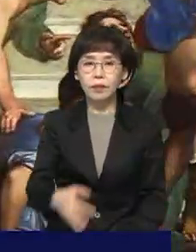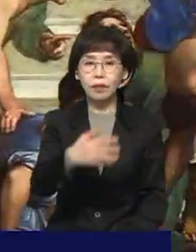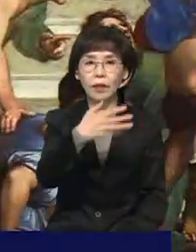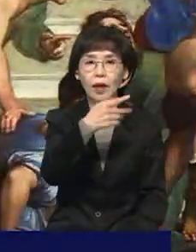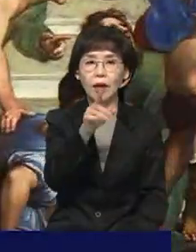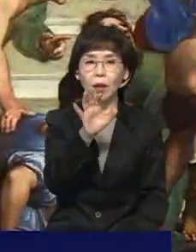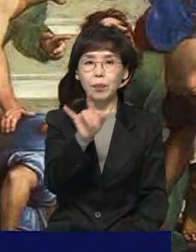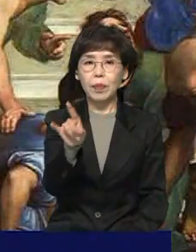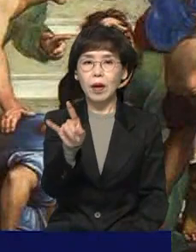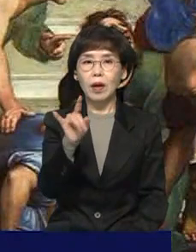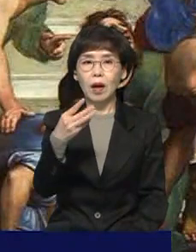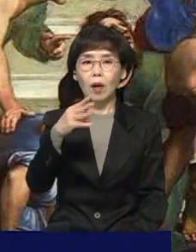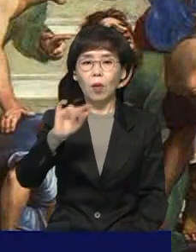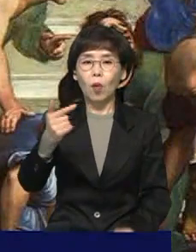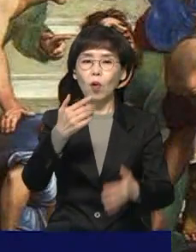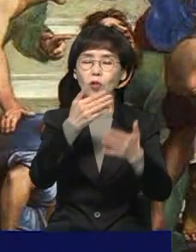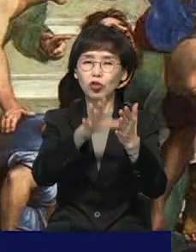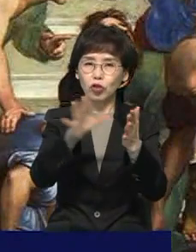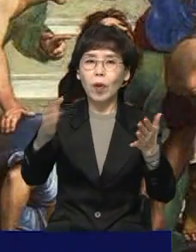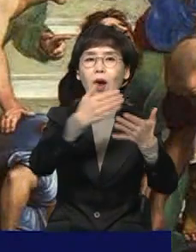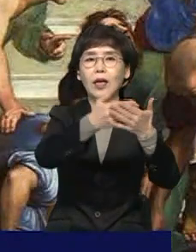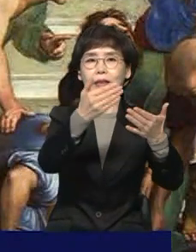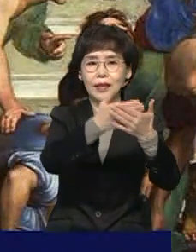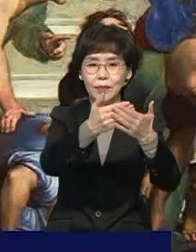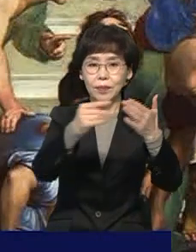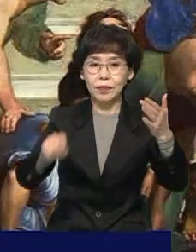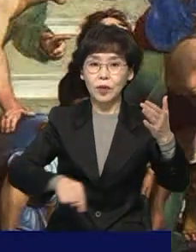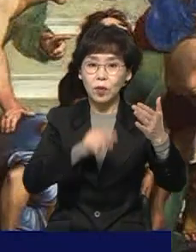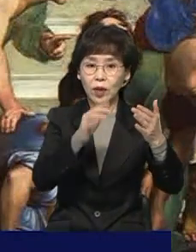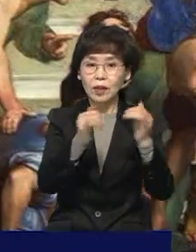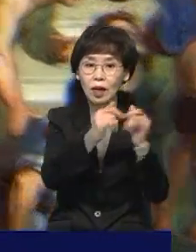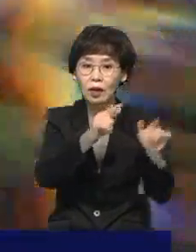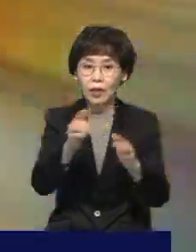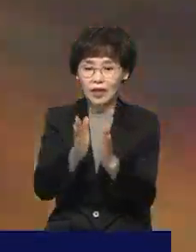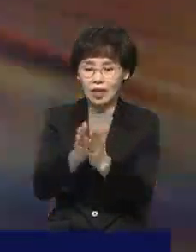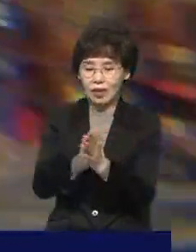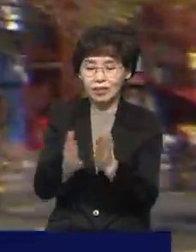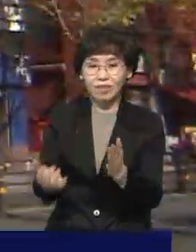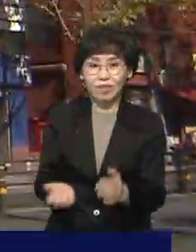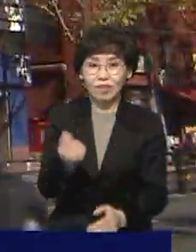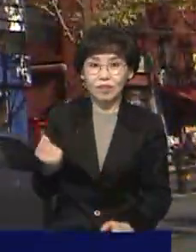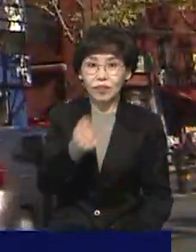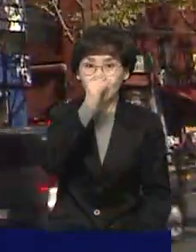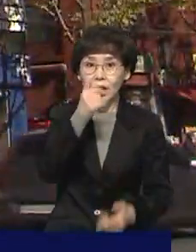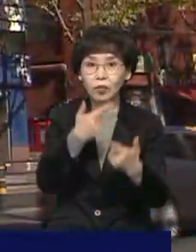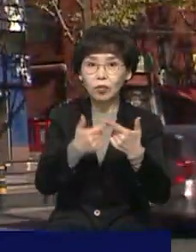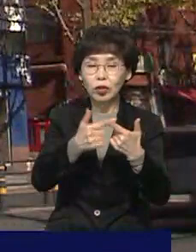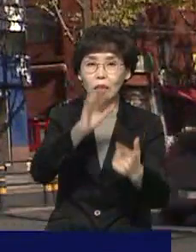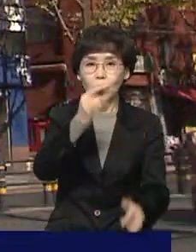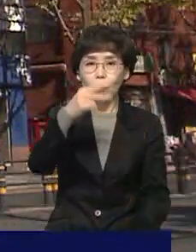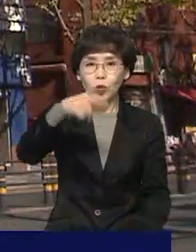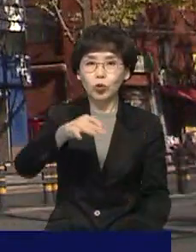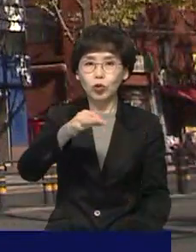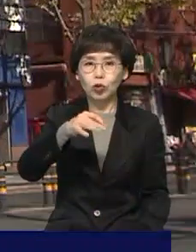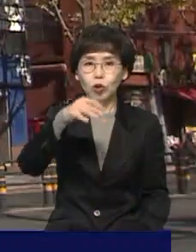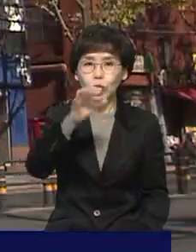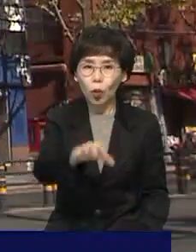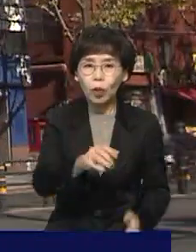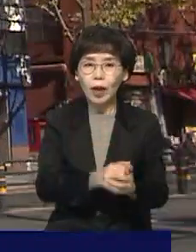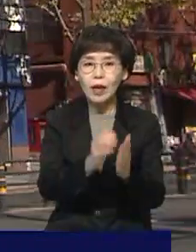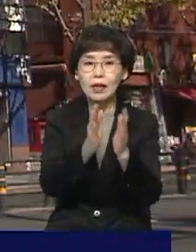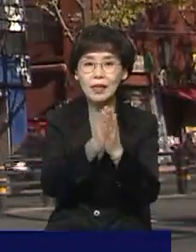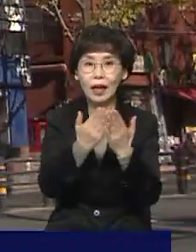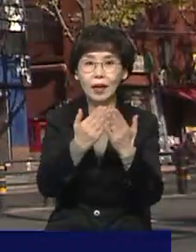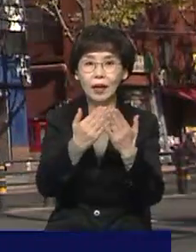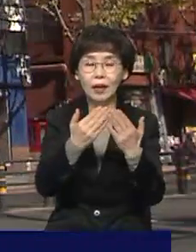라파엘로의 명화 아테네 학당. 그림 속 인물들이 손에 든 책들이 부산 보수동 책방 골목에